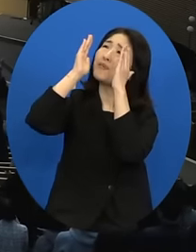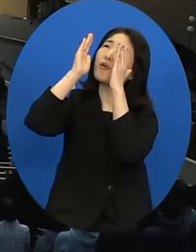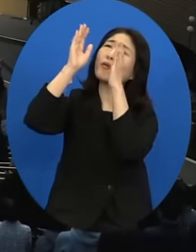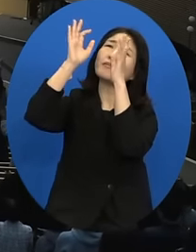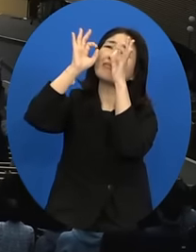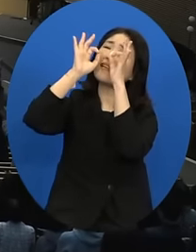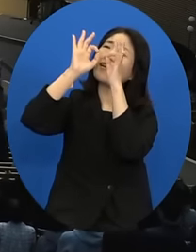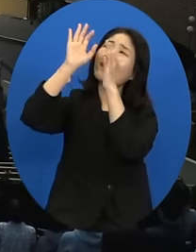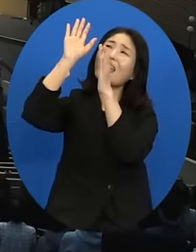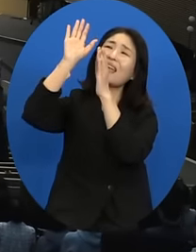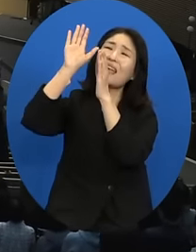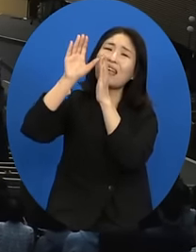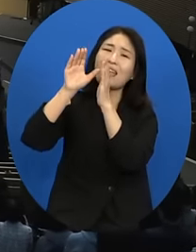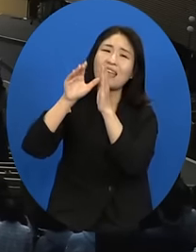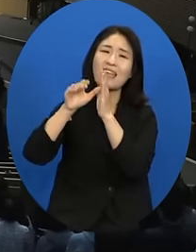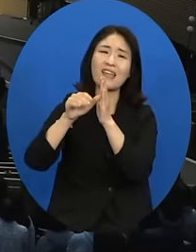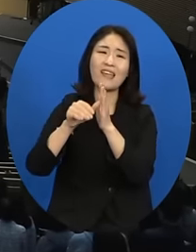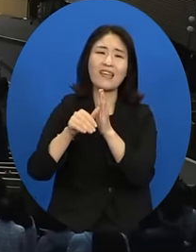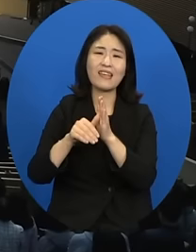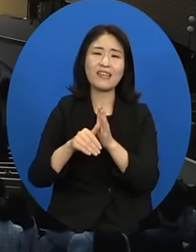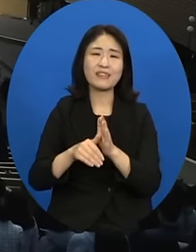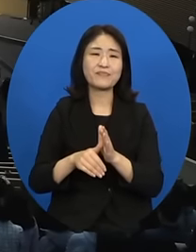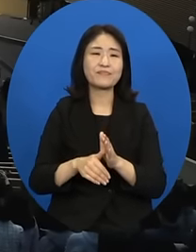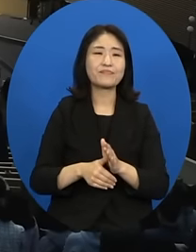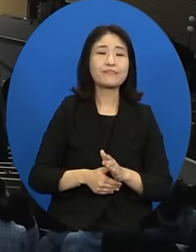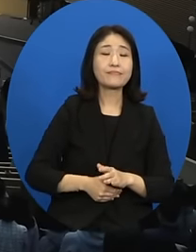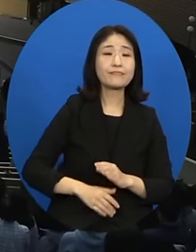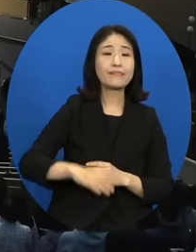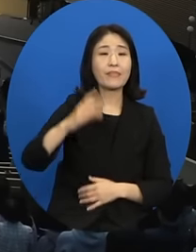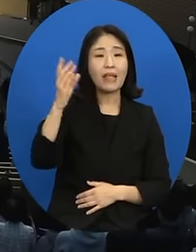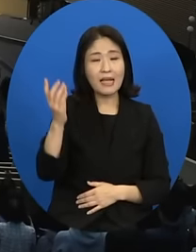주님을 볼 때 성령이 나를 변화시켜